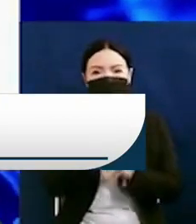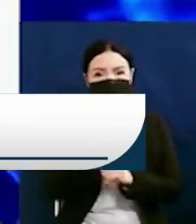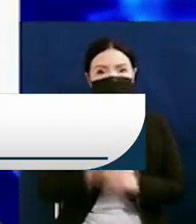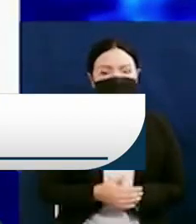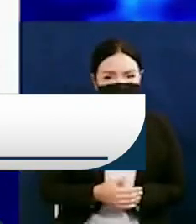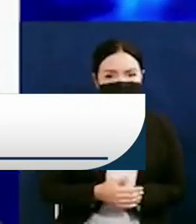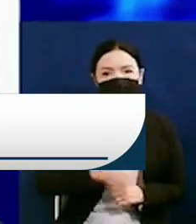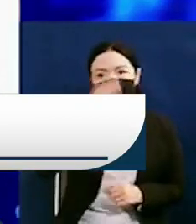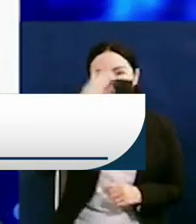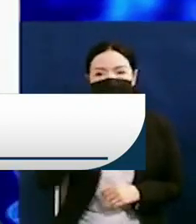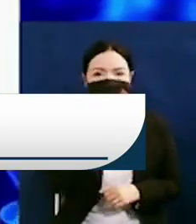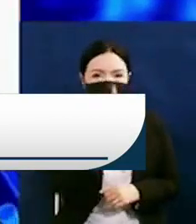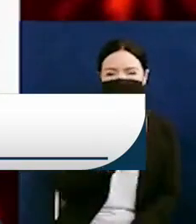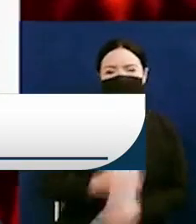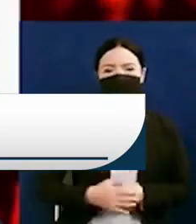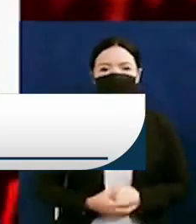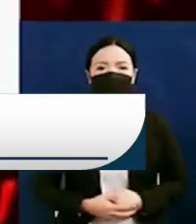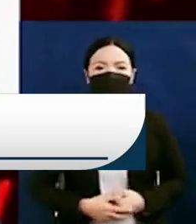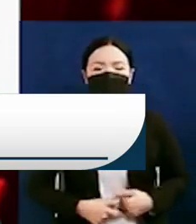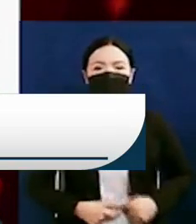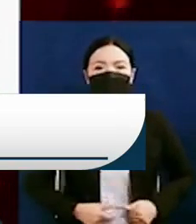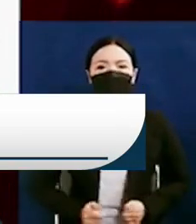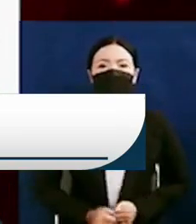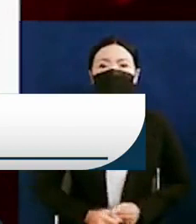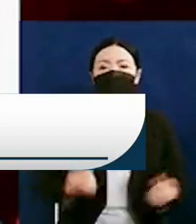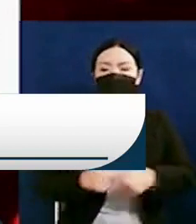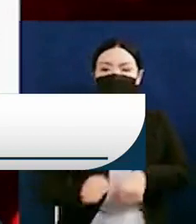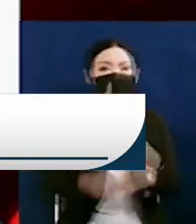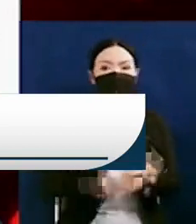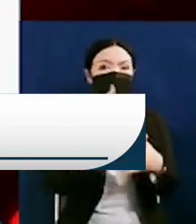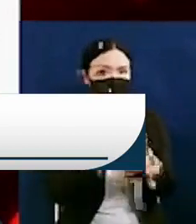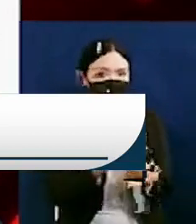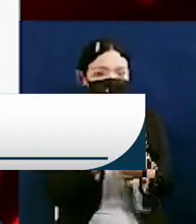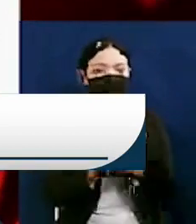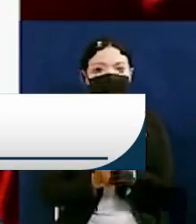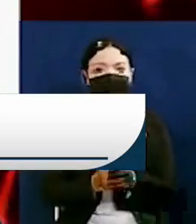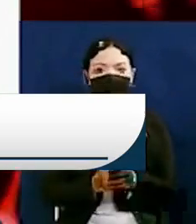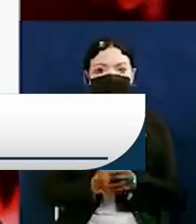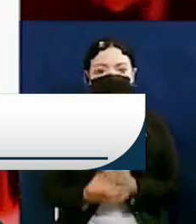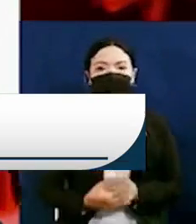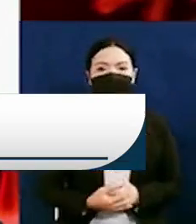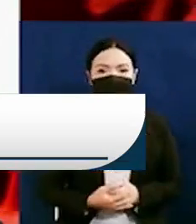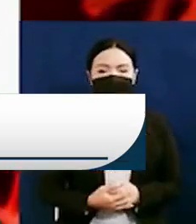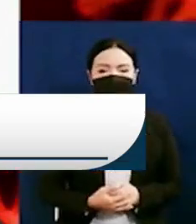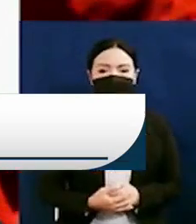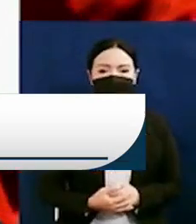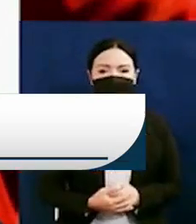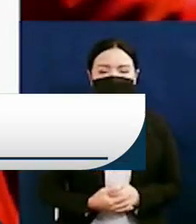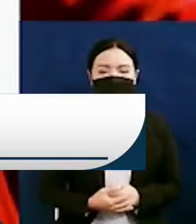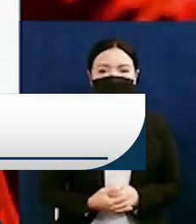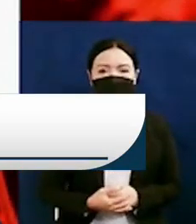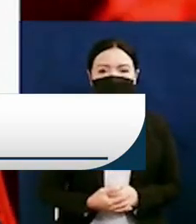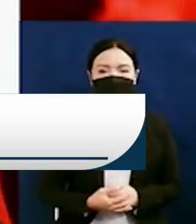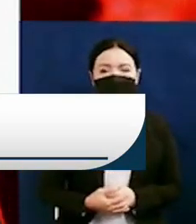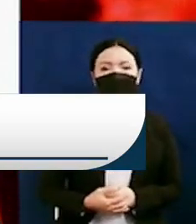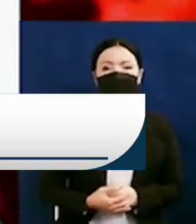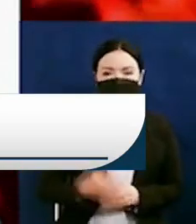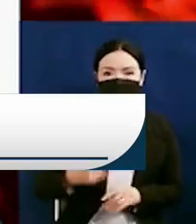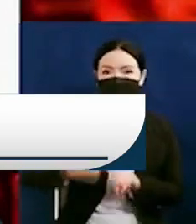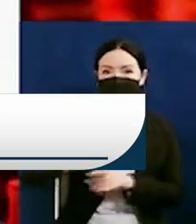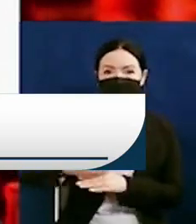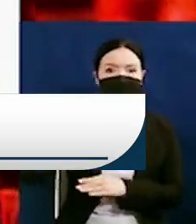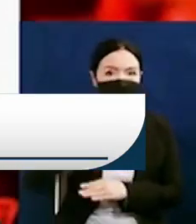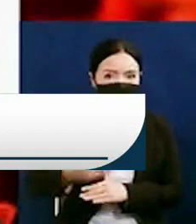อาการเสียชีวิตนะครับอันนี้ก็คือผู้เสียชีวิตนะครับก็จะจับที่ผู้เสียชีวิตที่ผ่านมานะครับในเดือนถัดไป